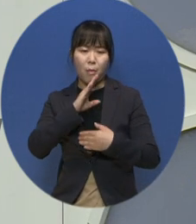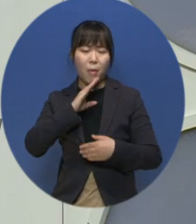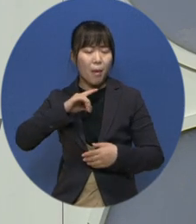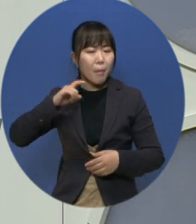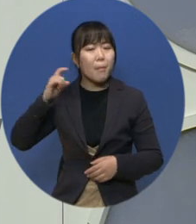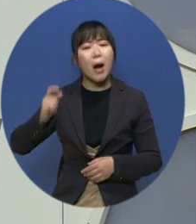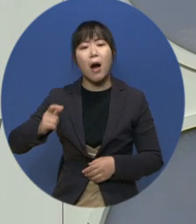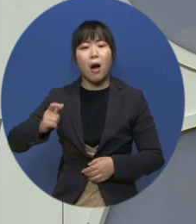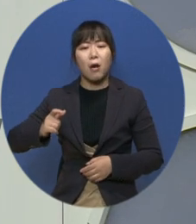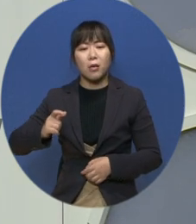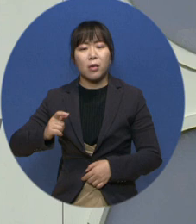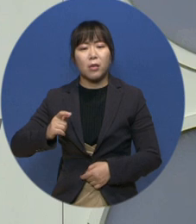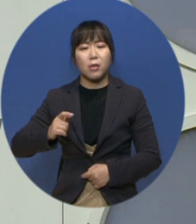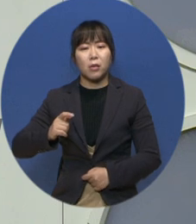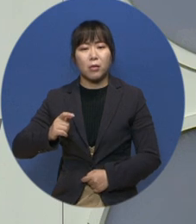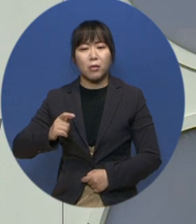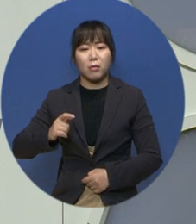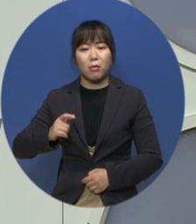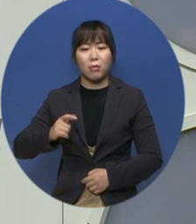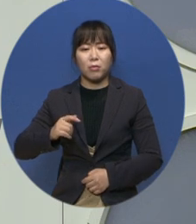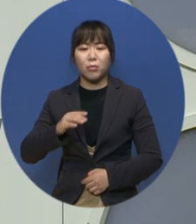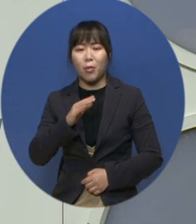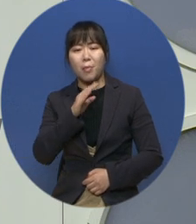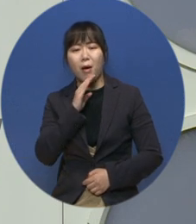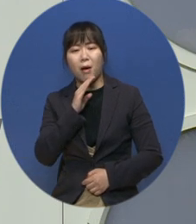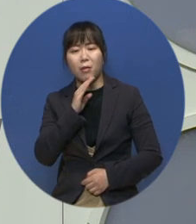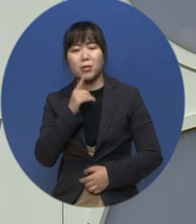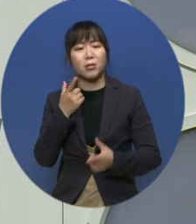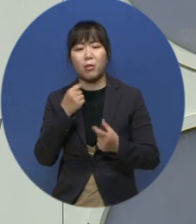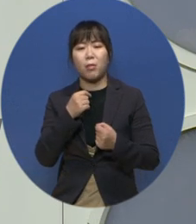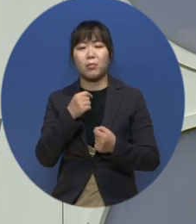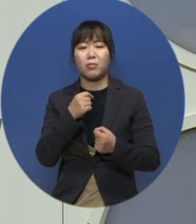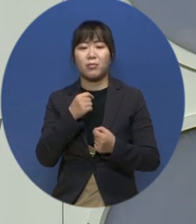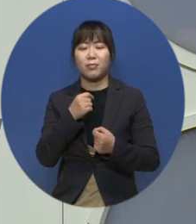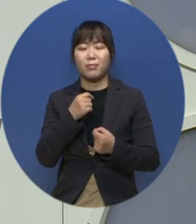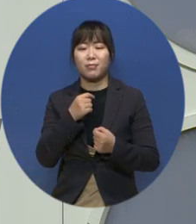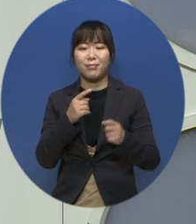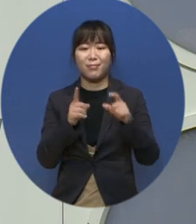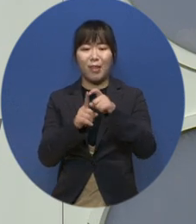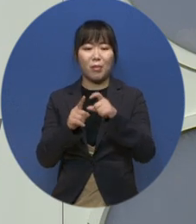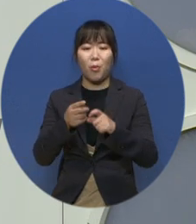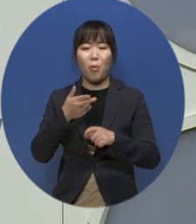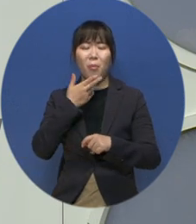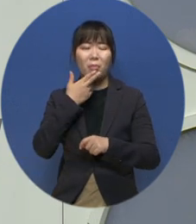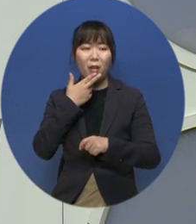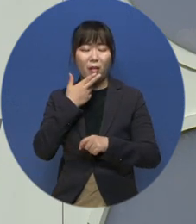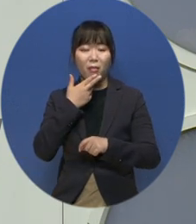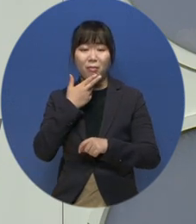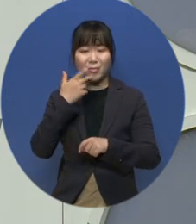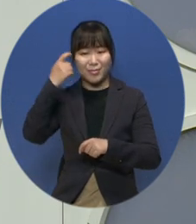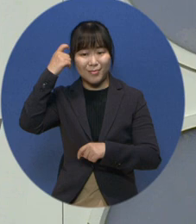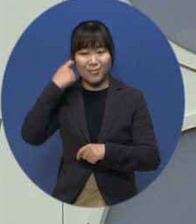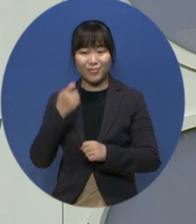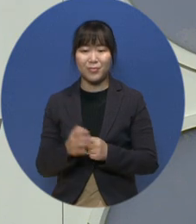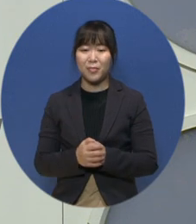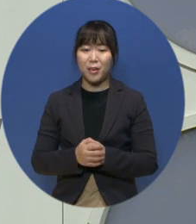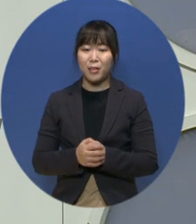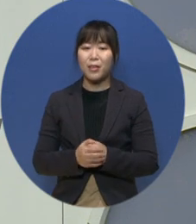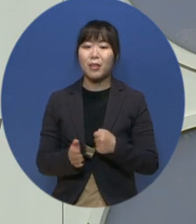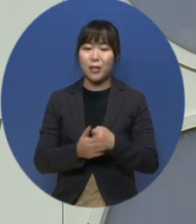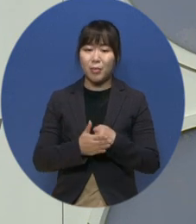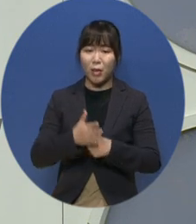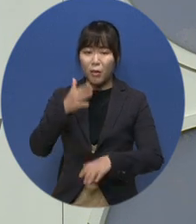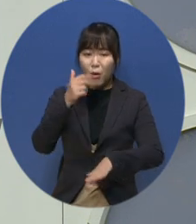무지무지하게 딱딱하고 할쉬하고 그런 언어가 없다라는 생각이 전 들었거든요. 그렇지. 그러니까 언어는